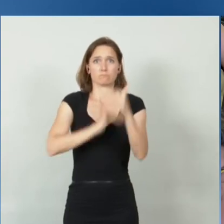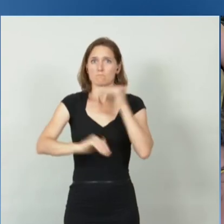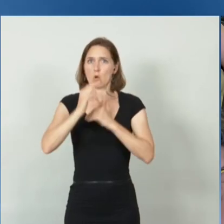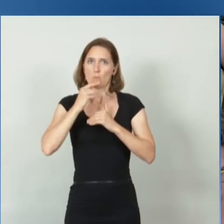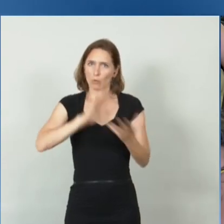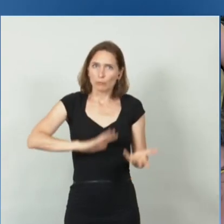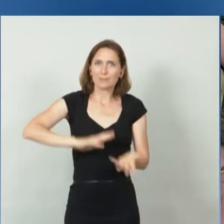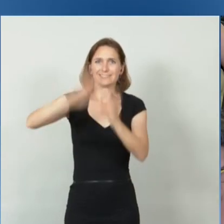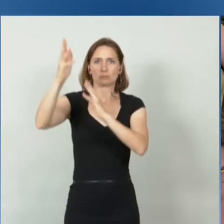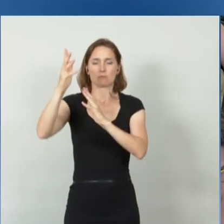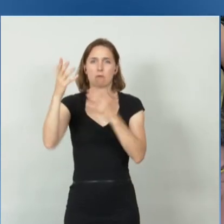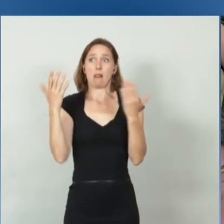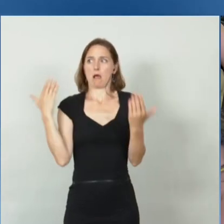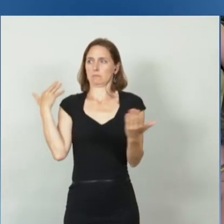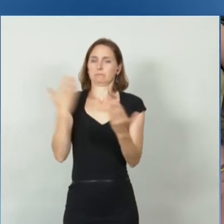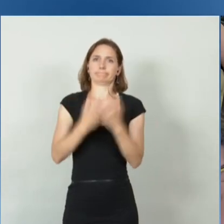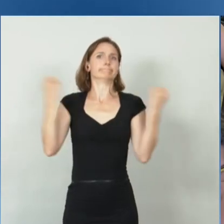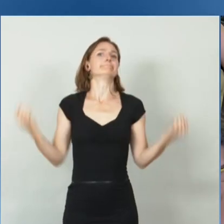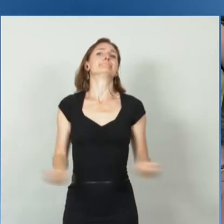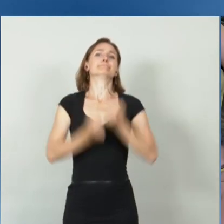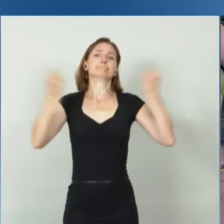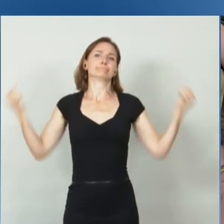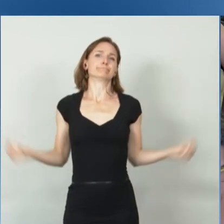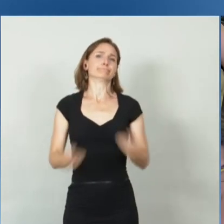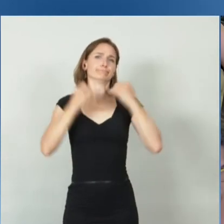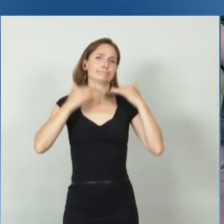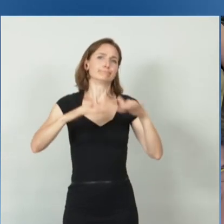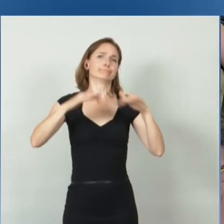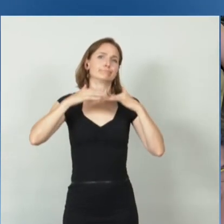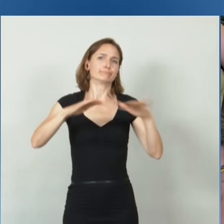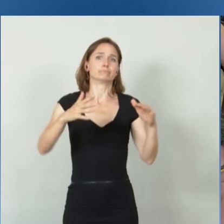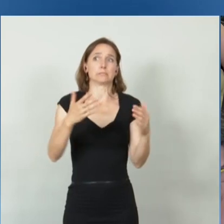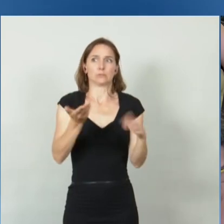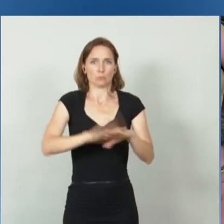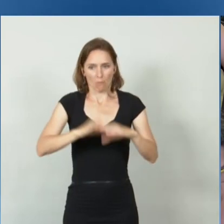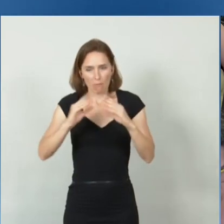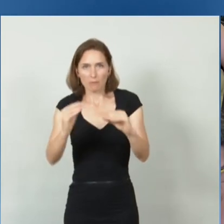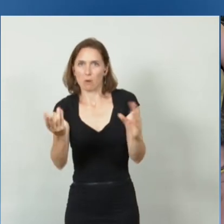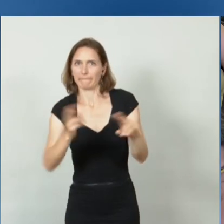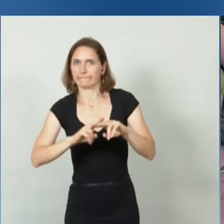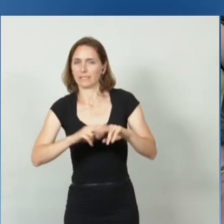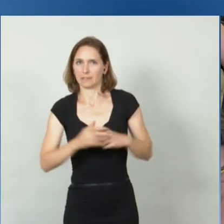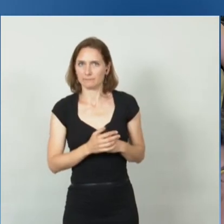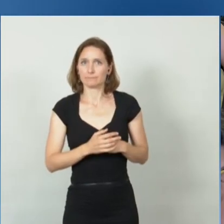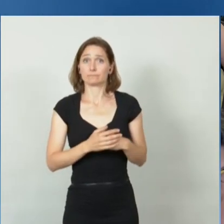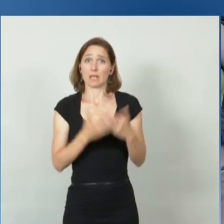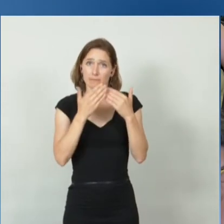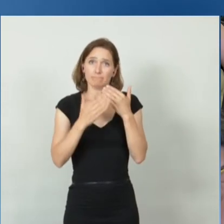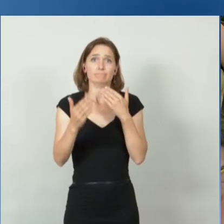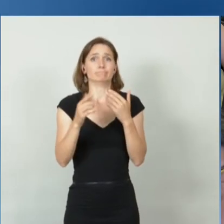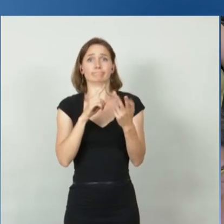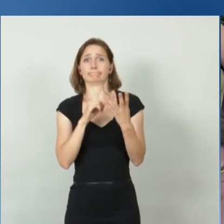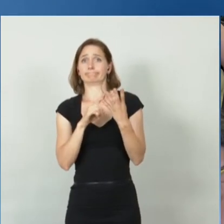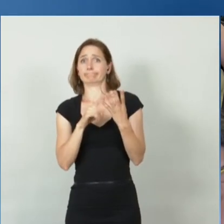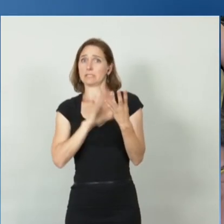effets de communication et dont vous rentrez compte annuellement au grenobloise et grenoblois et enfin une maîtrise de nos dépenses de fonctionnement pour éviter